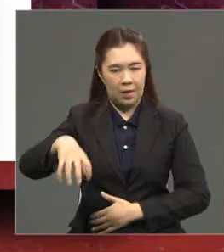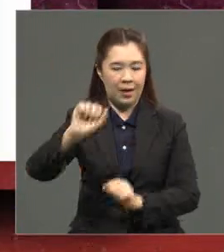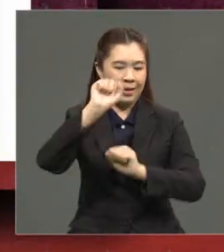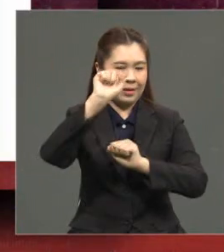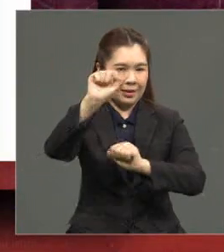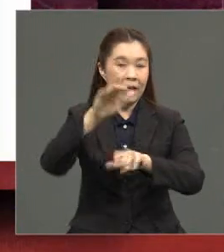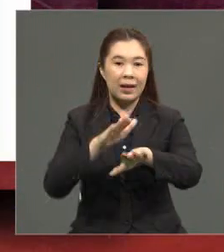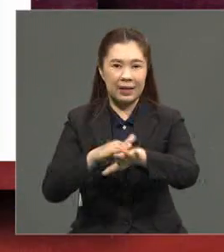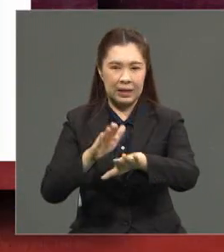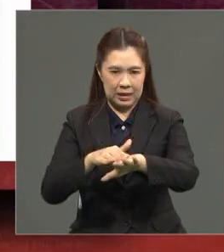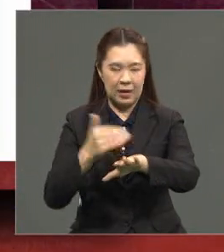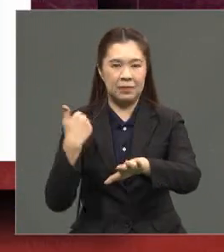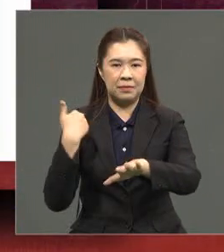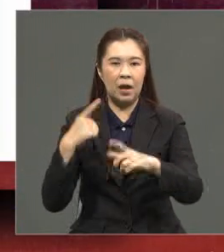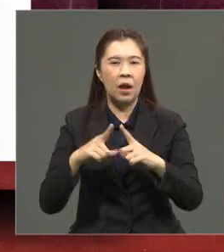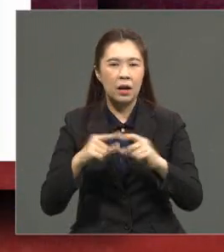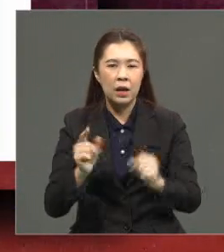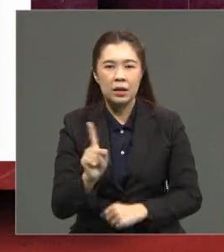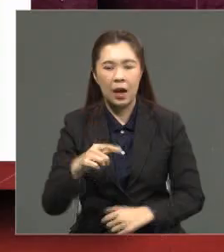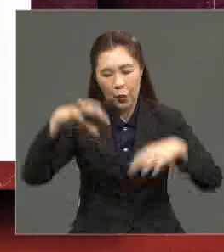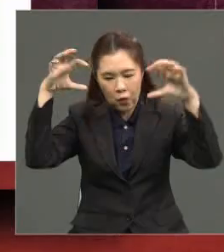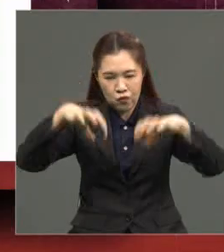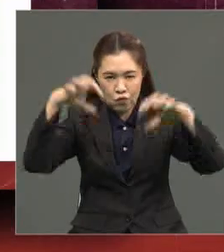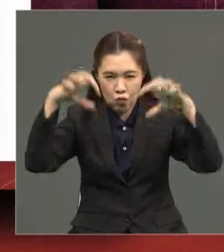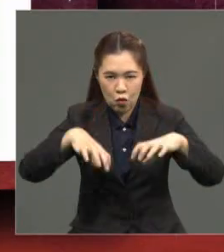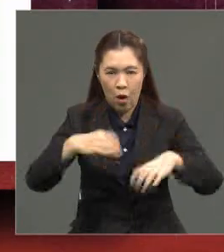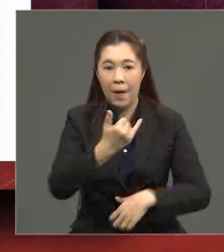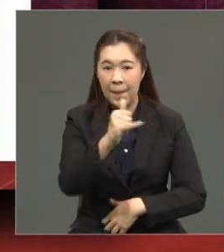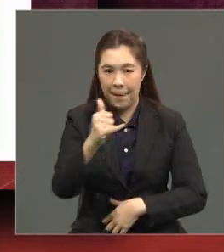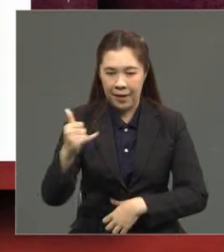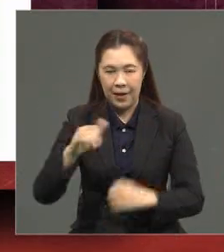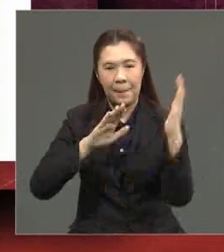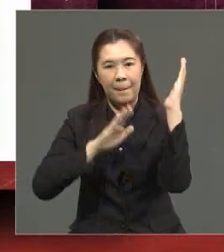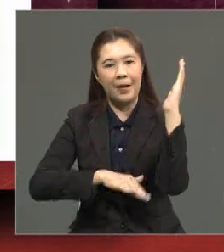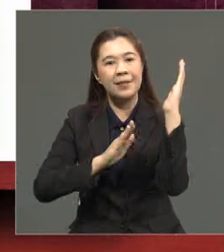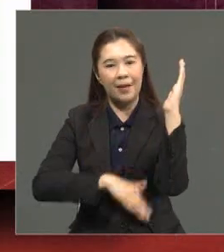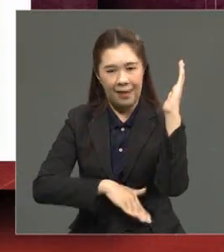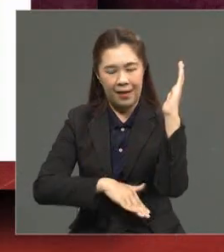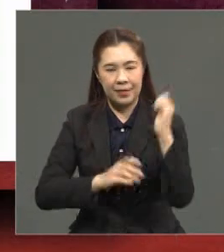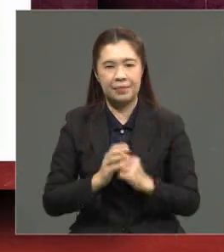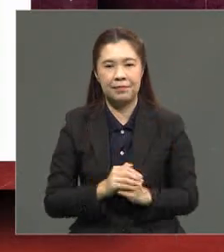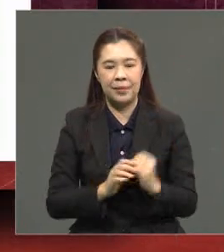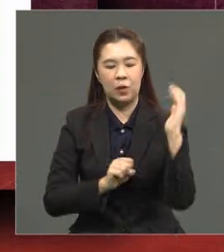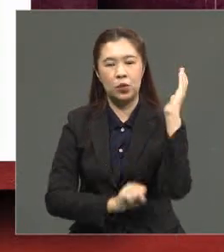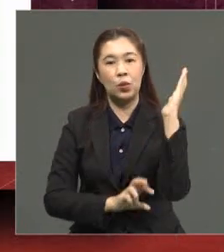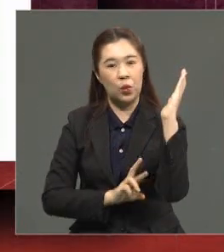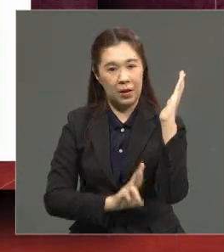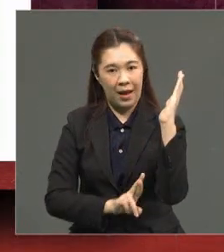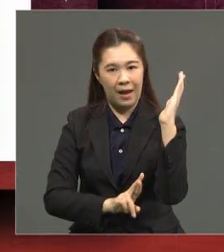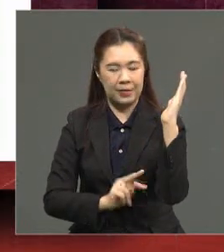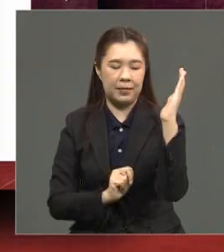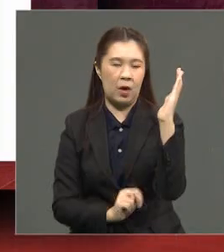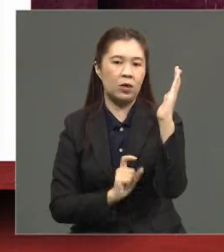เตือนฉบับที่ 8เรื่องฝนตกหนักถึงหนักมากบางแห่งในบริเวณภาคใต้ตอนล่างของจังหวัดสุราษฎร์ธานี